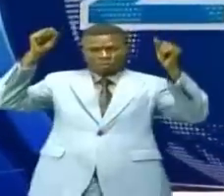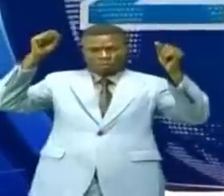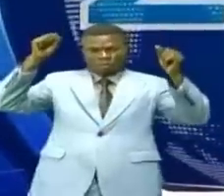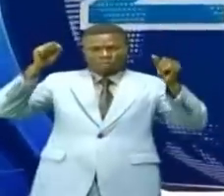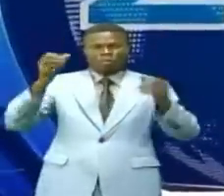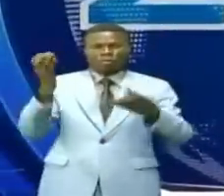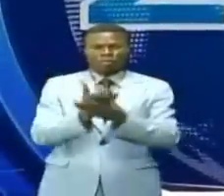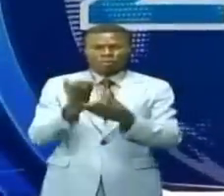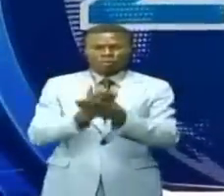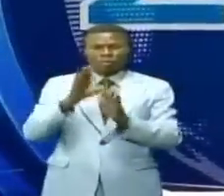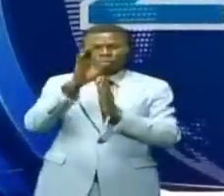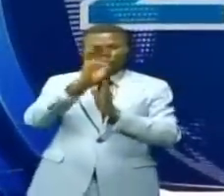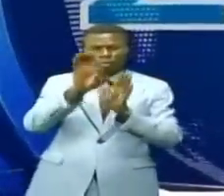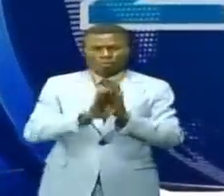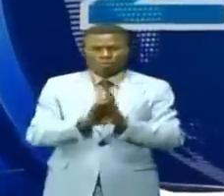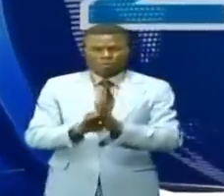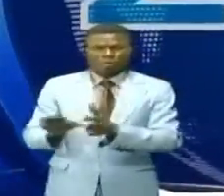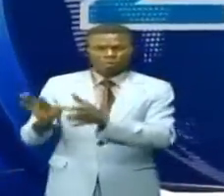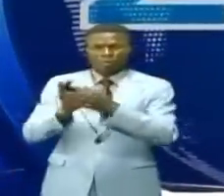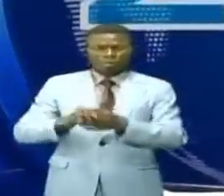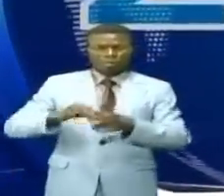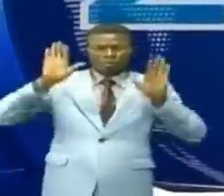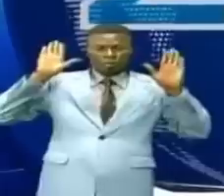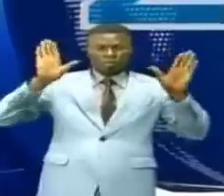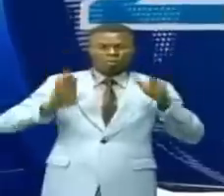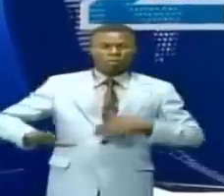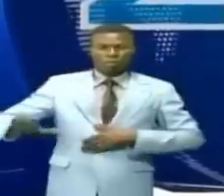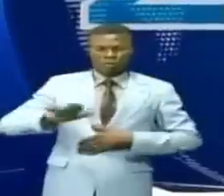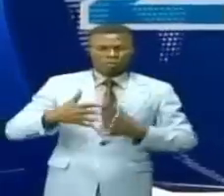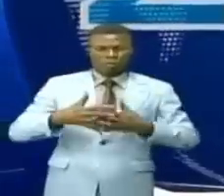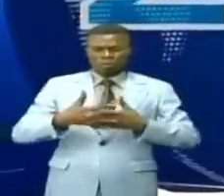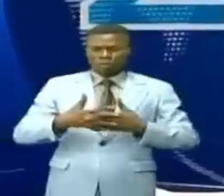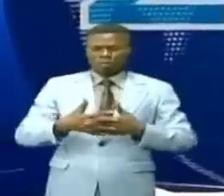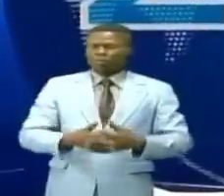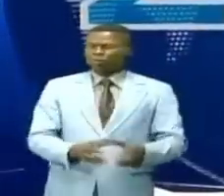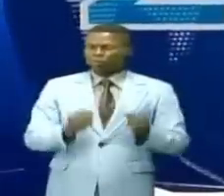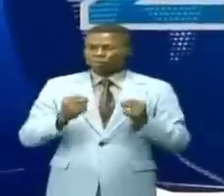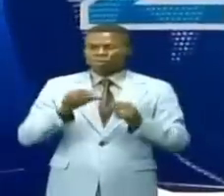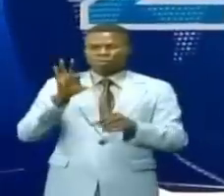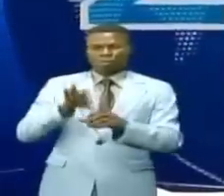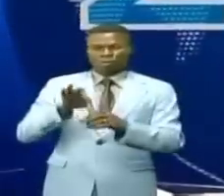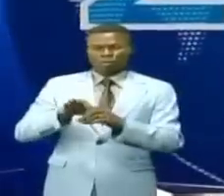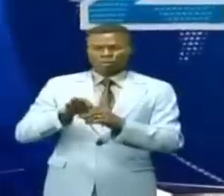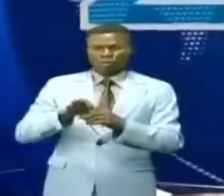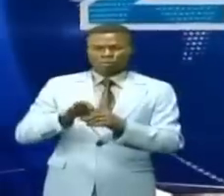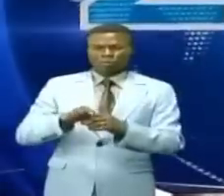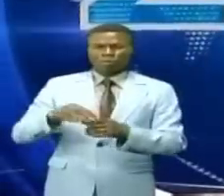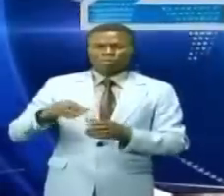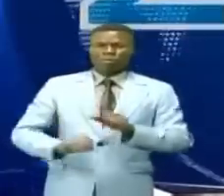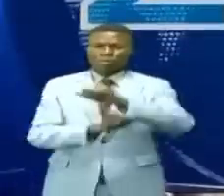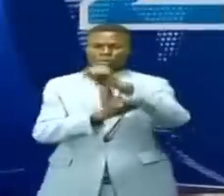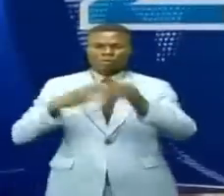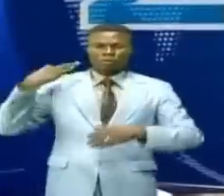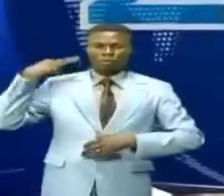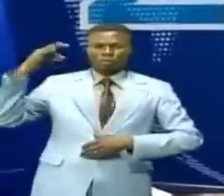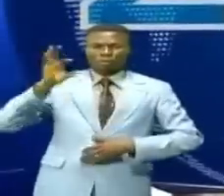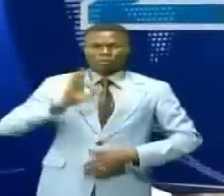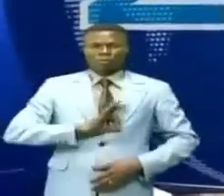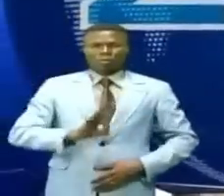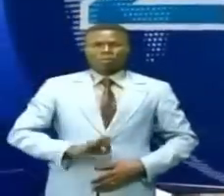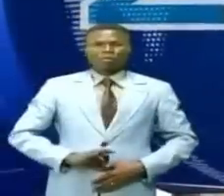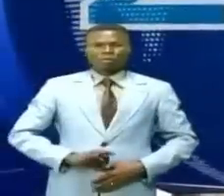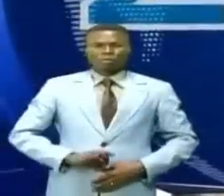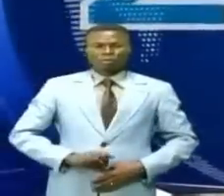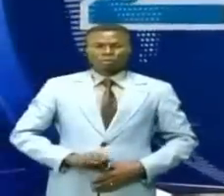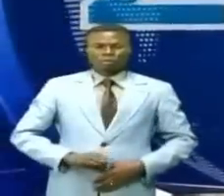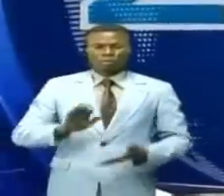charte constitutive de l'Union sacrée de la nation qui se veut une machine électorale pour faire porter la candidature de Félix-Antoine Tshisekedi Tshilombo